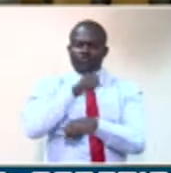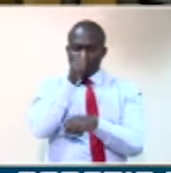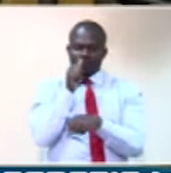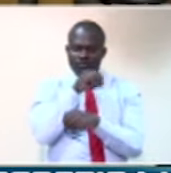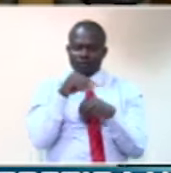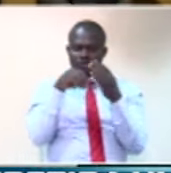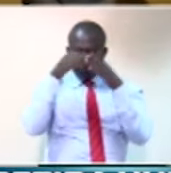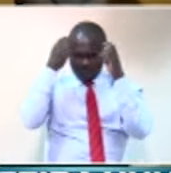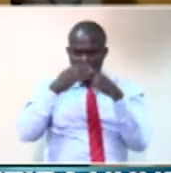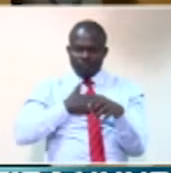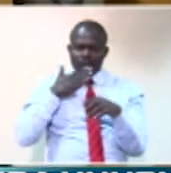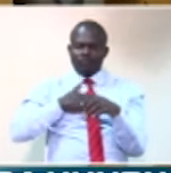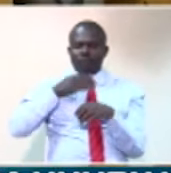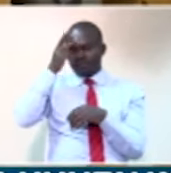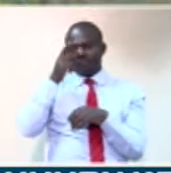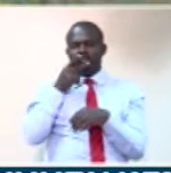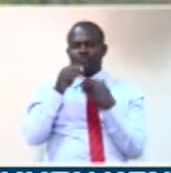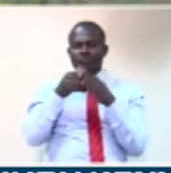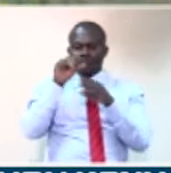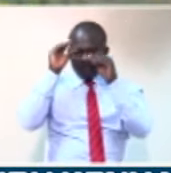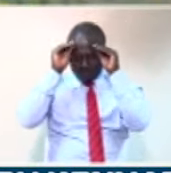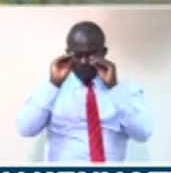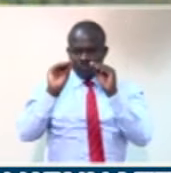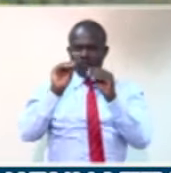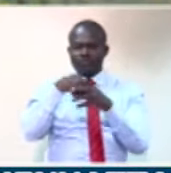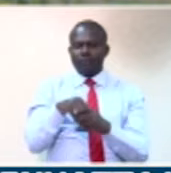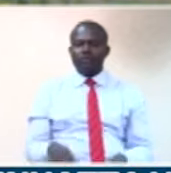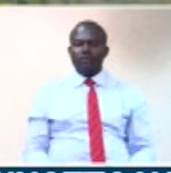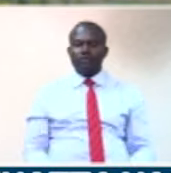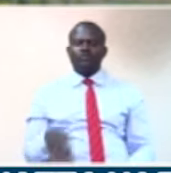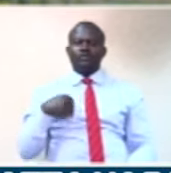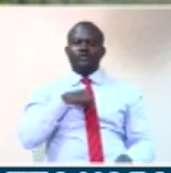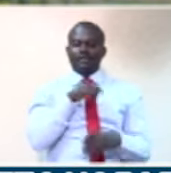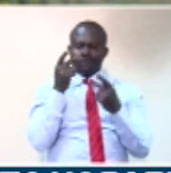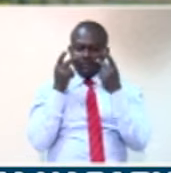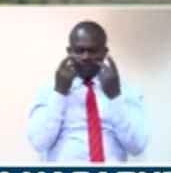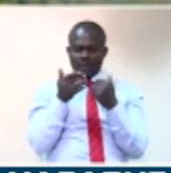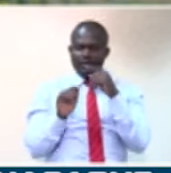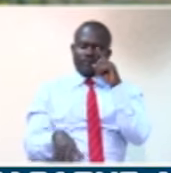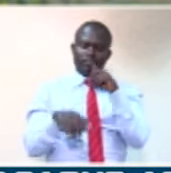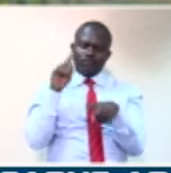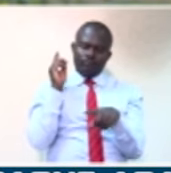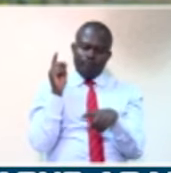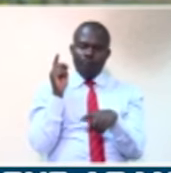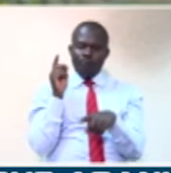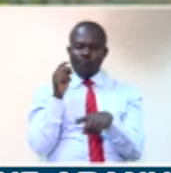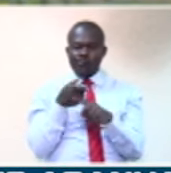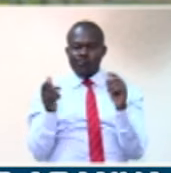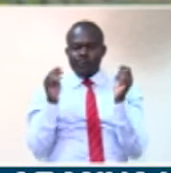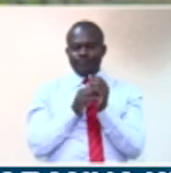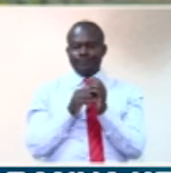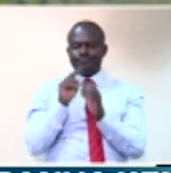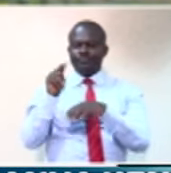bitanga uburezi bwishimirwa n'ababyeyi baharerera. Gusa twabonaga abana nyine batsinda, ariko ku